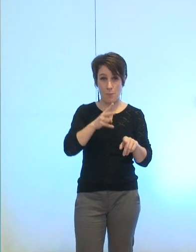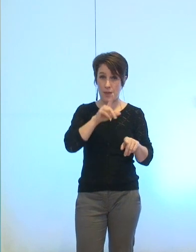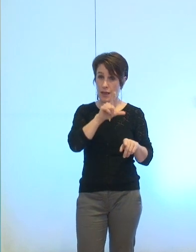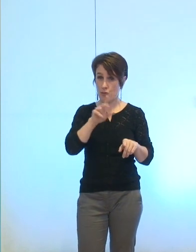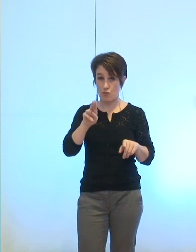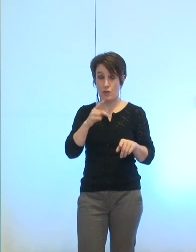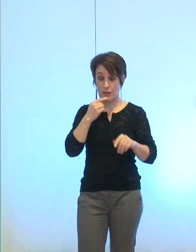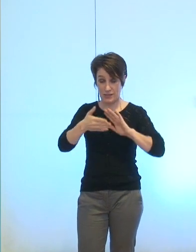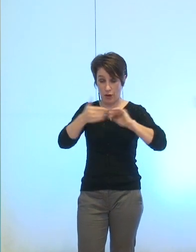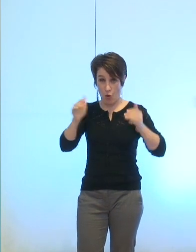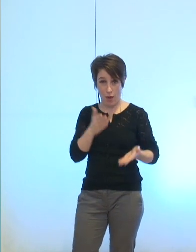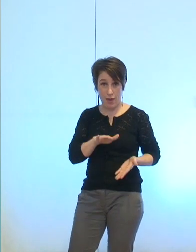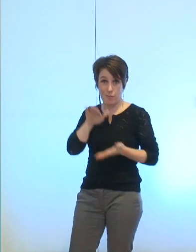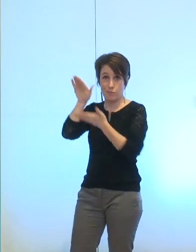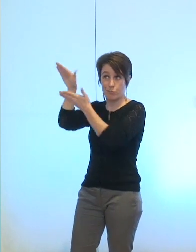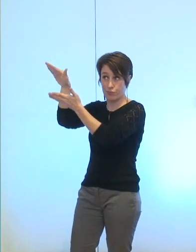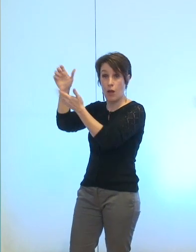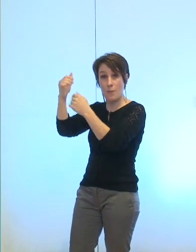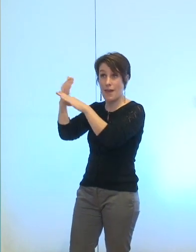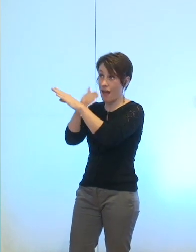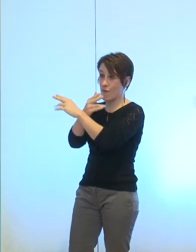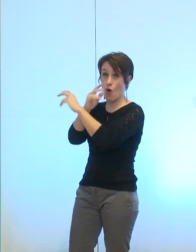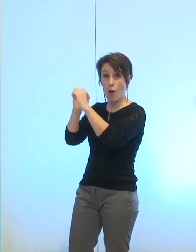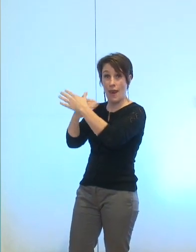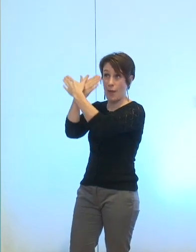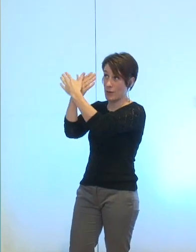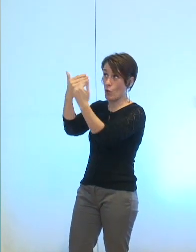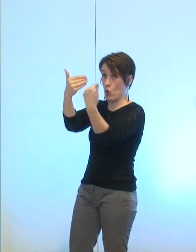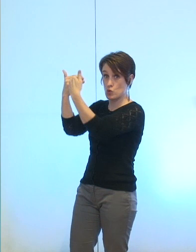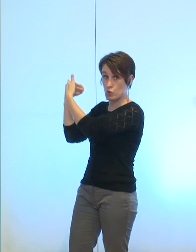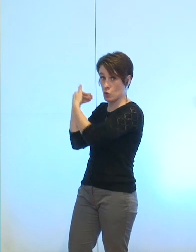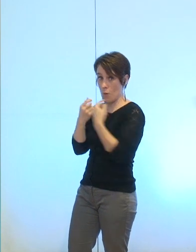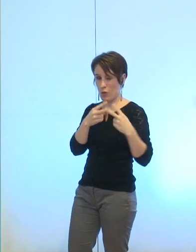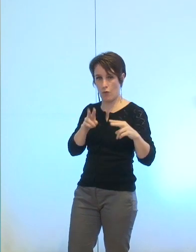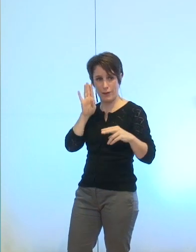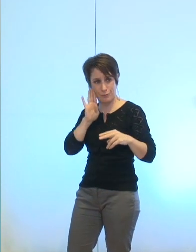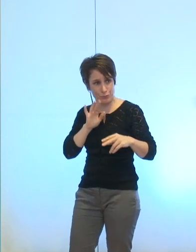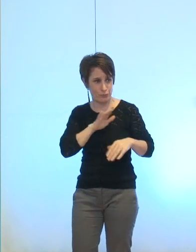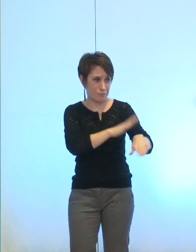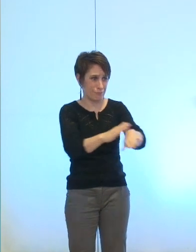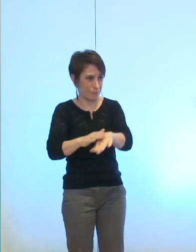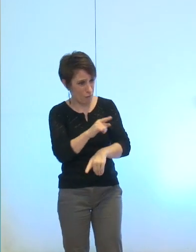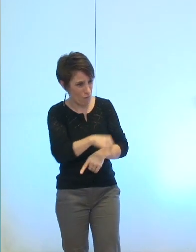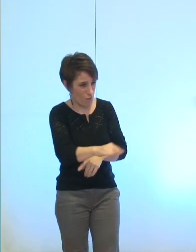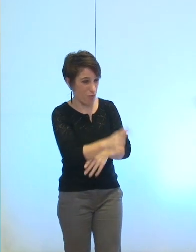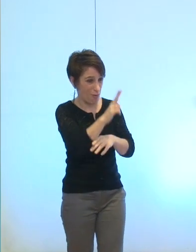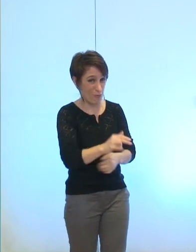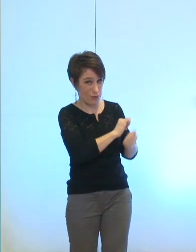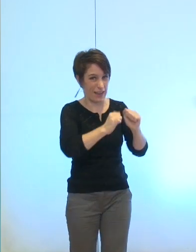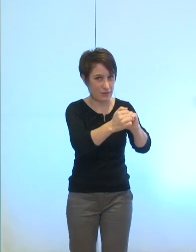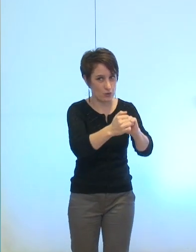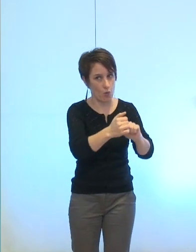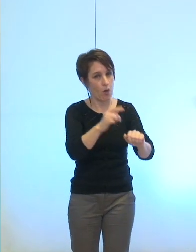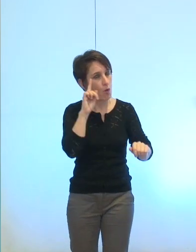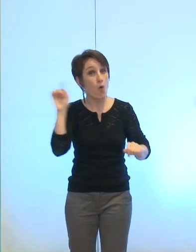la Métro sollicitit fortement les communes pour qu'elle lance les révisions afin que elle ne soit pas en charge de